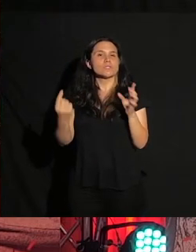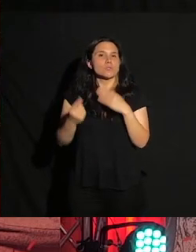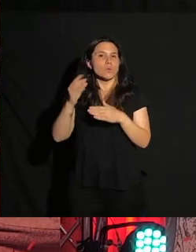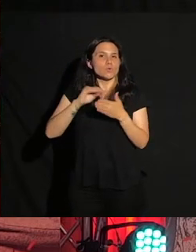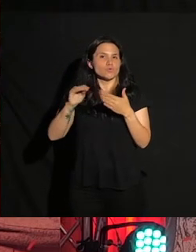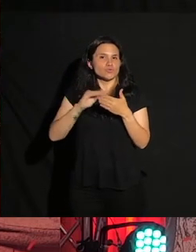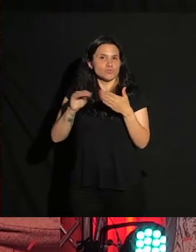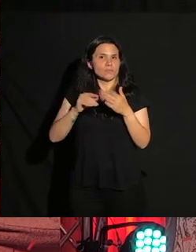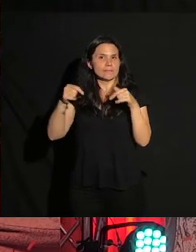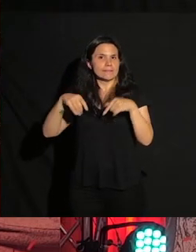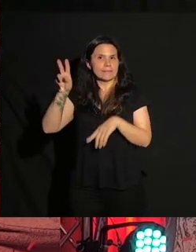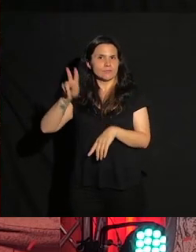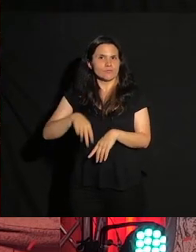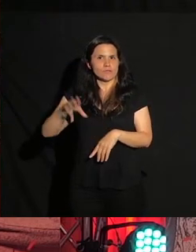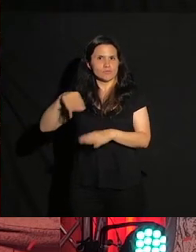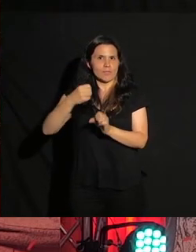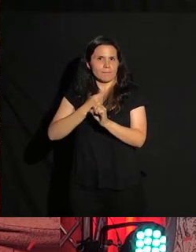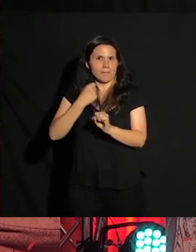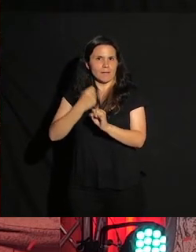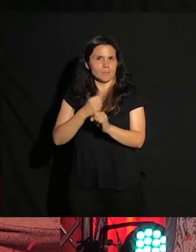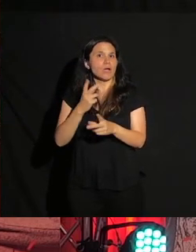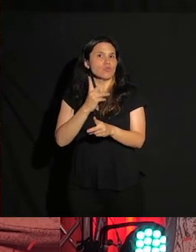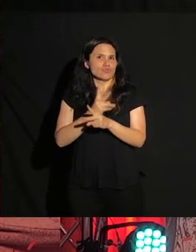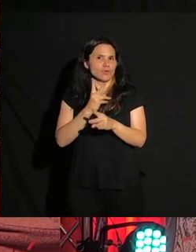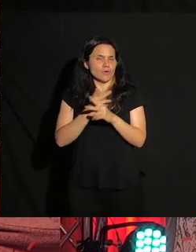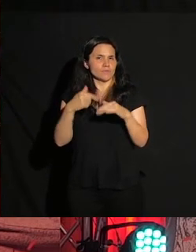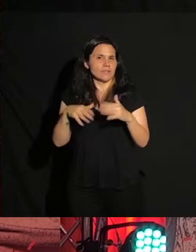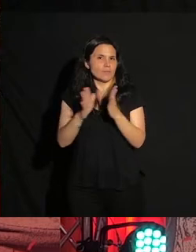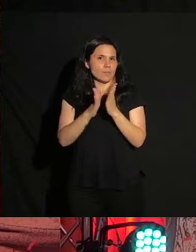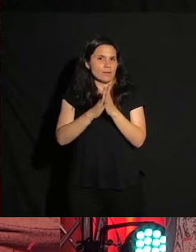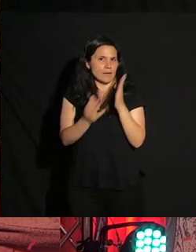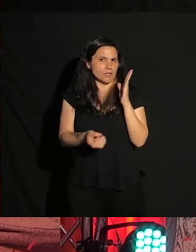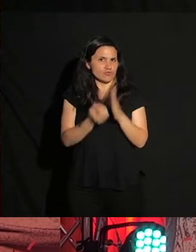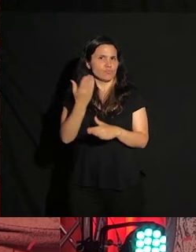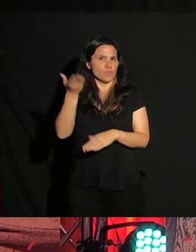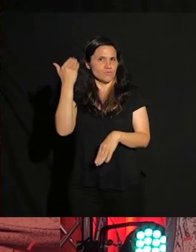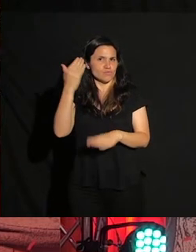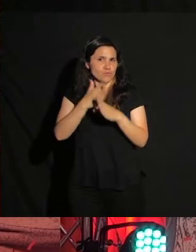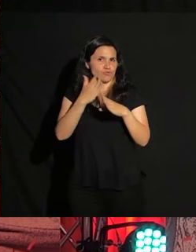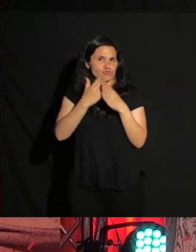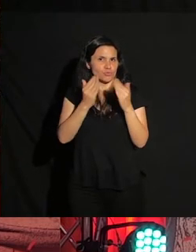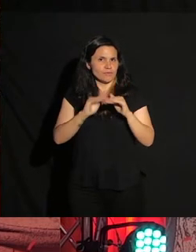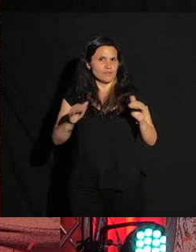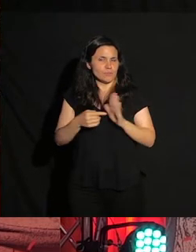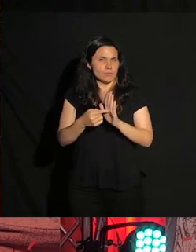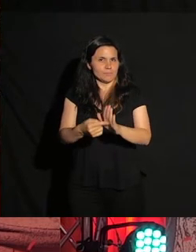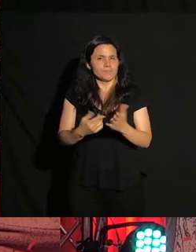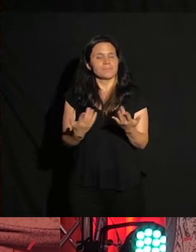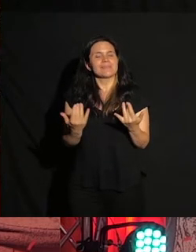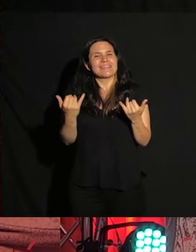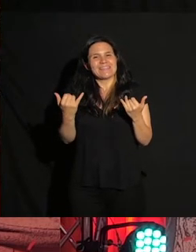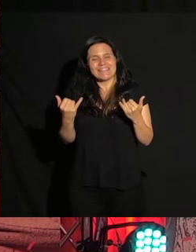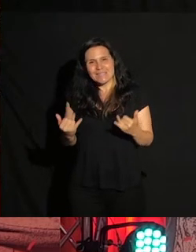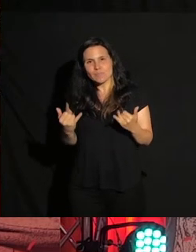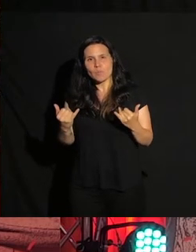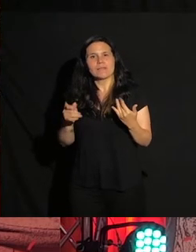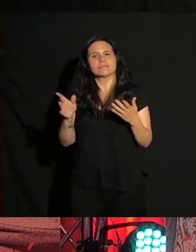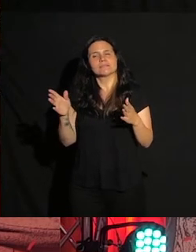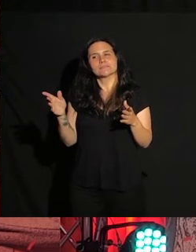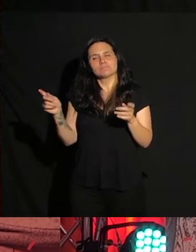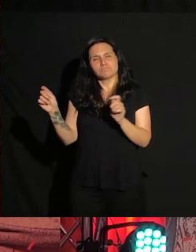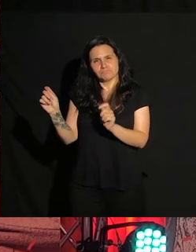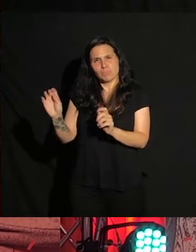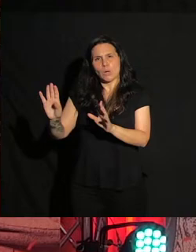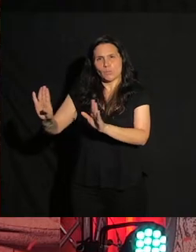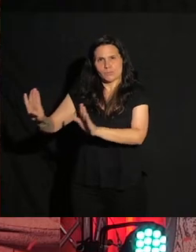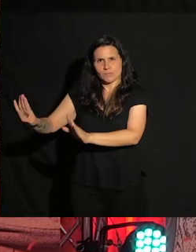ein sehr schönes Projekt, mit dem waren wir ja auch schon oft hier bei Klatschmohn auf der Bühne. Das haben wir jetzt erstmal pausieren lassen,